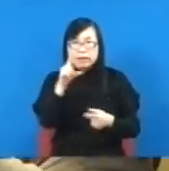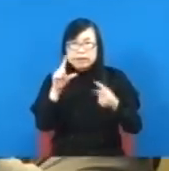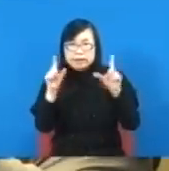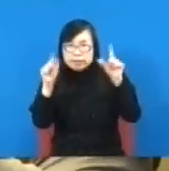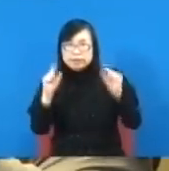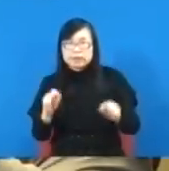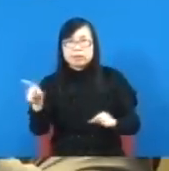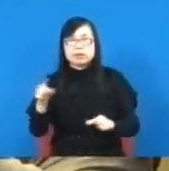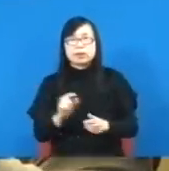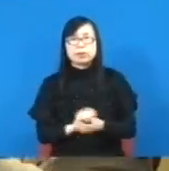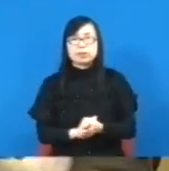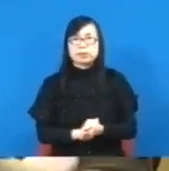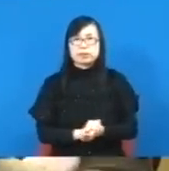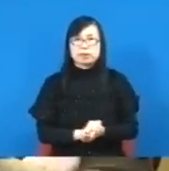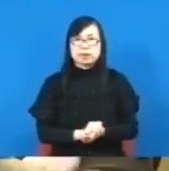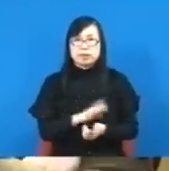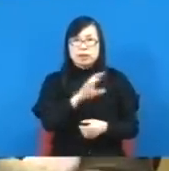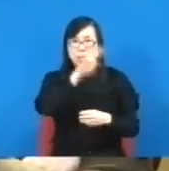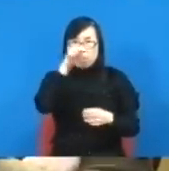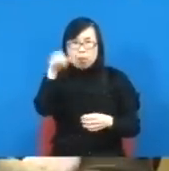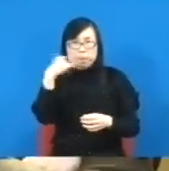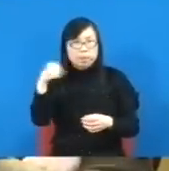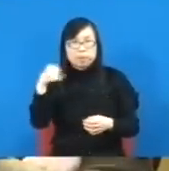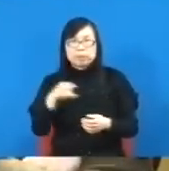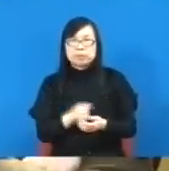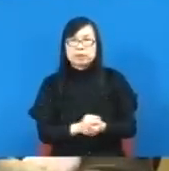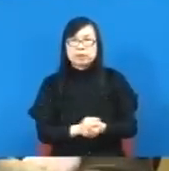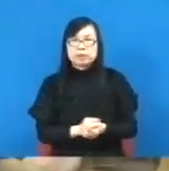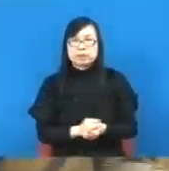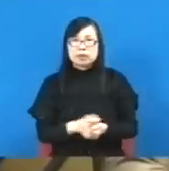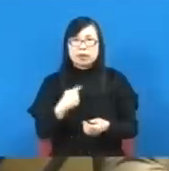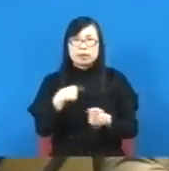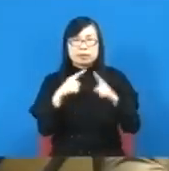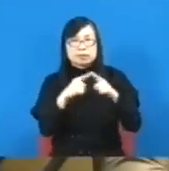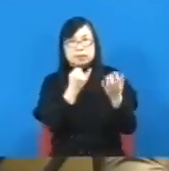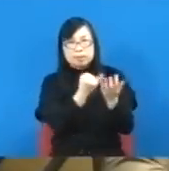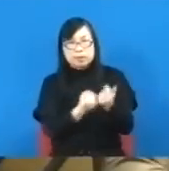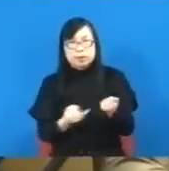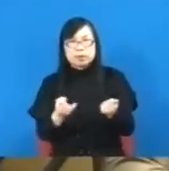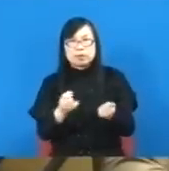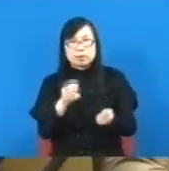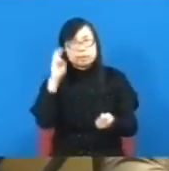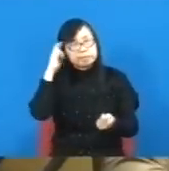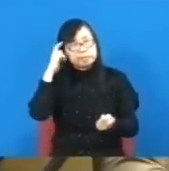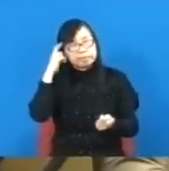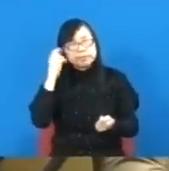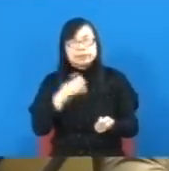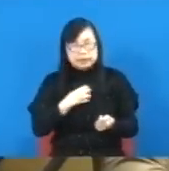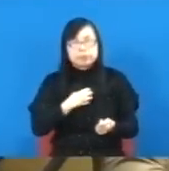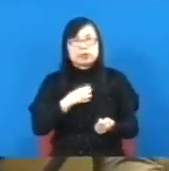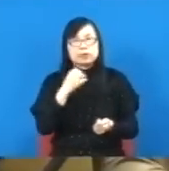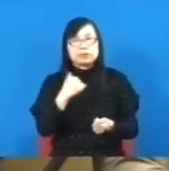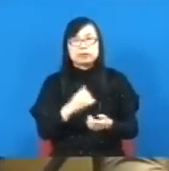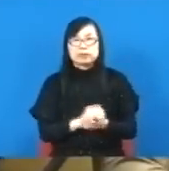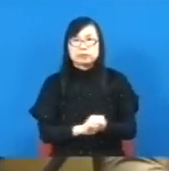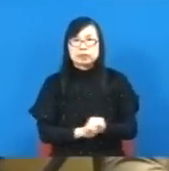特登講啊，呢個係你揾唔到嘅典故， 係 我人生裏邊悟出嚟嘅， 係 但